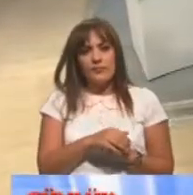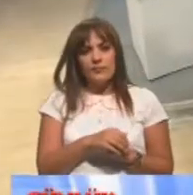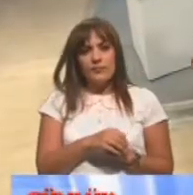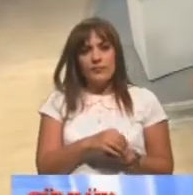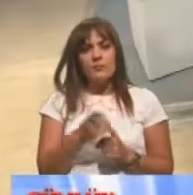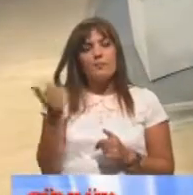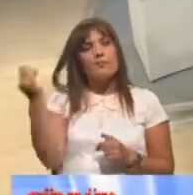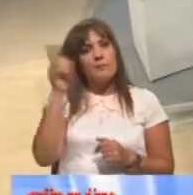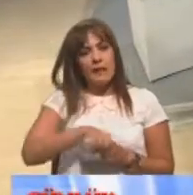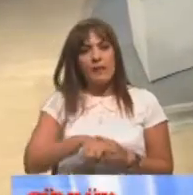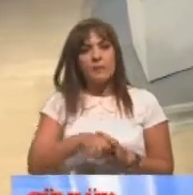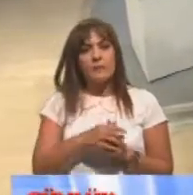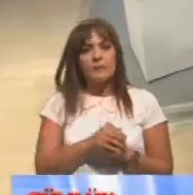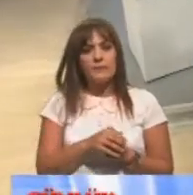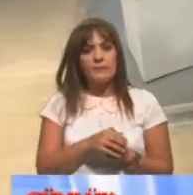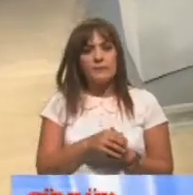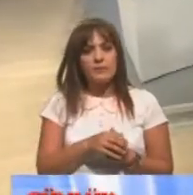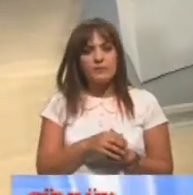Bir kez daha.